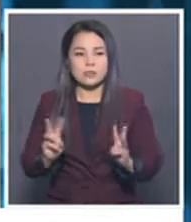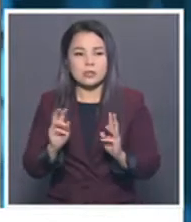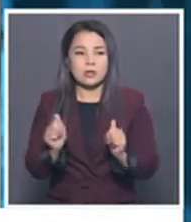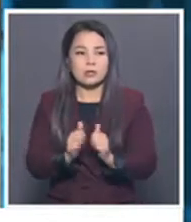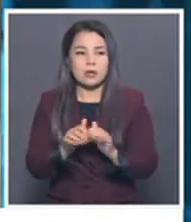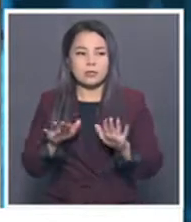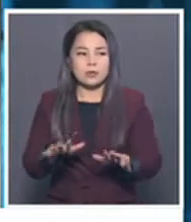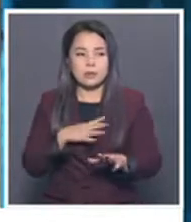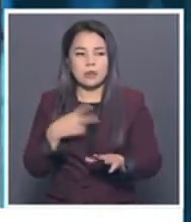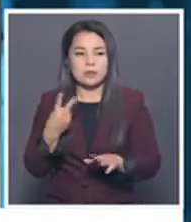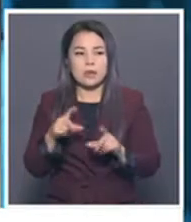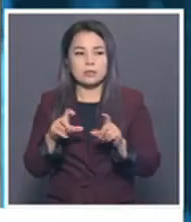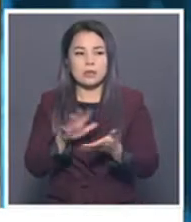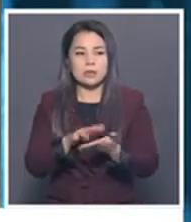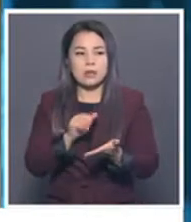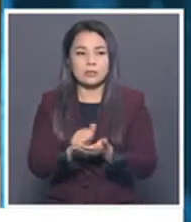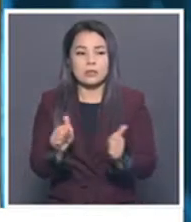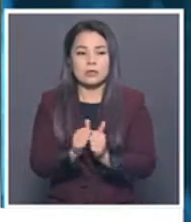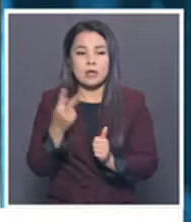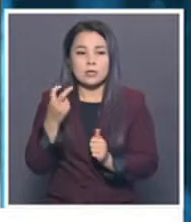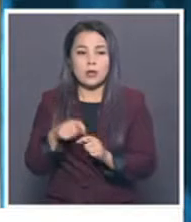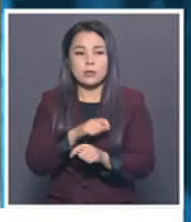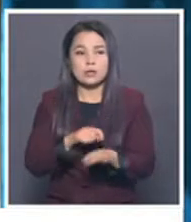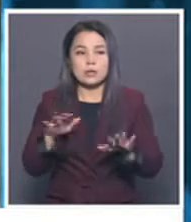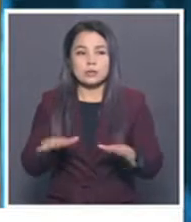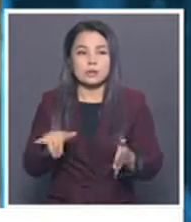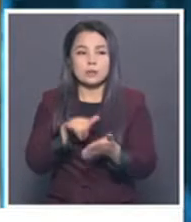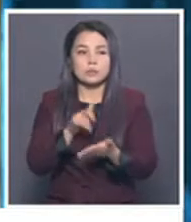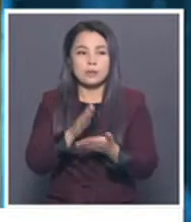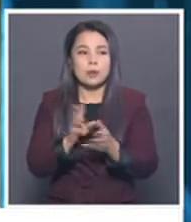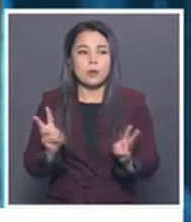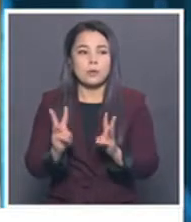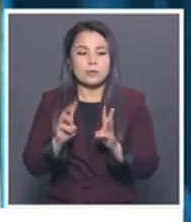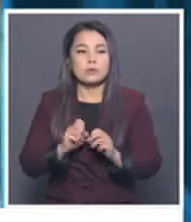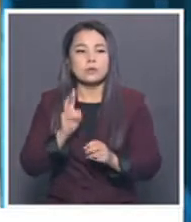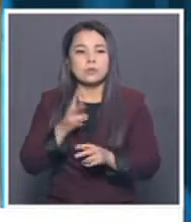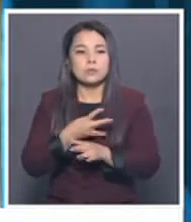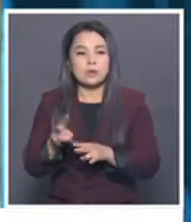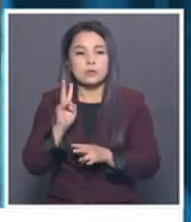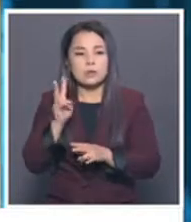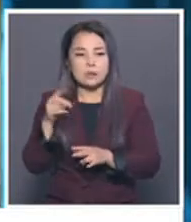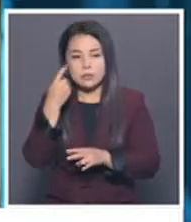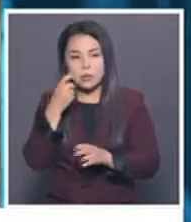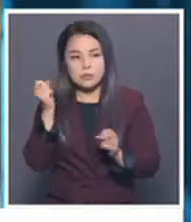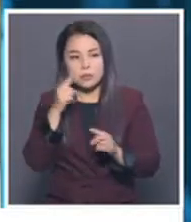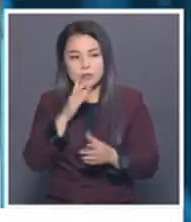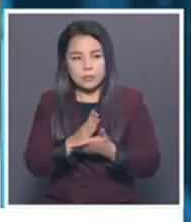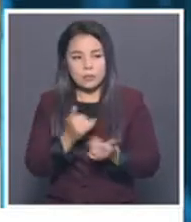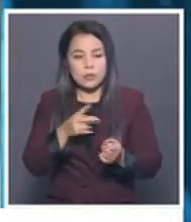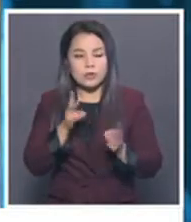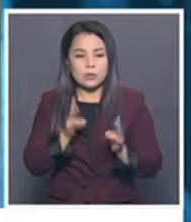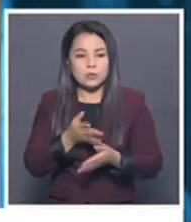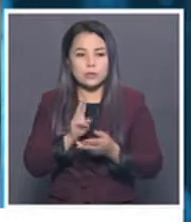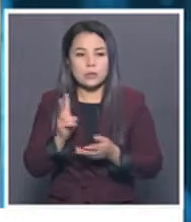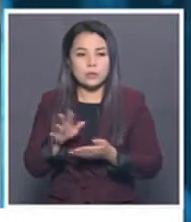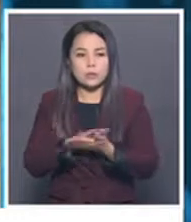тұрмын. Өртенген екінші нысан дәл осы жерден 200 метр жерде орналасқан. Өрттің қасақаны жасалған анық. Бақытымызға орай ешкім зардап шеккен